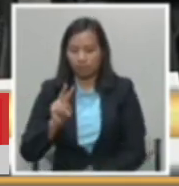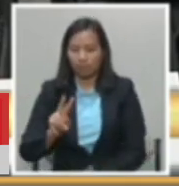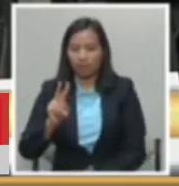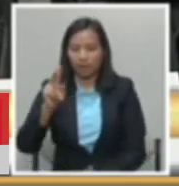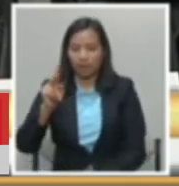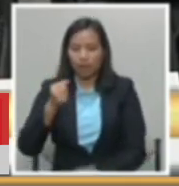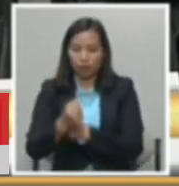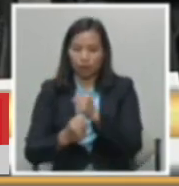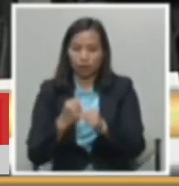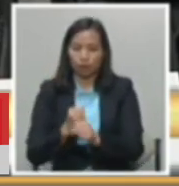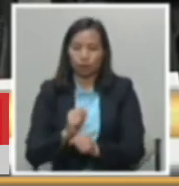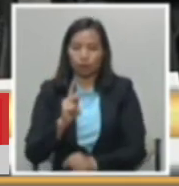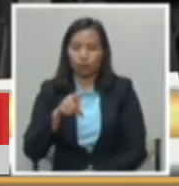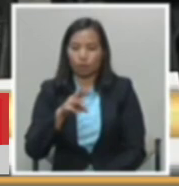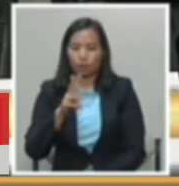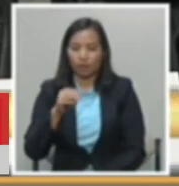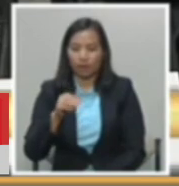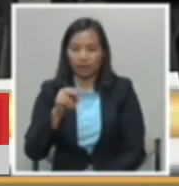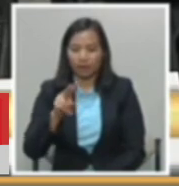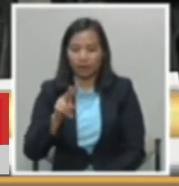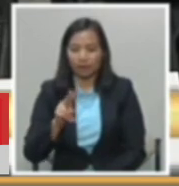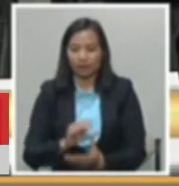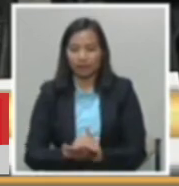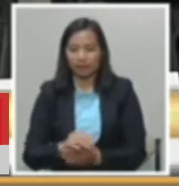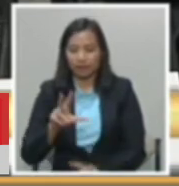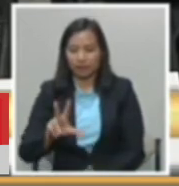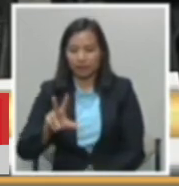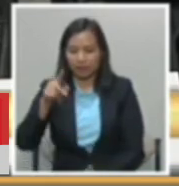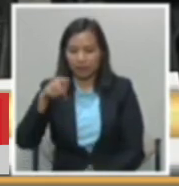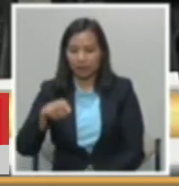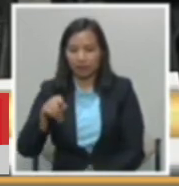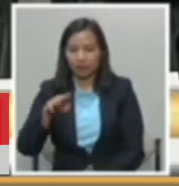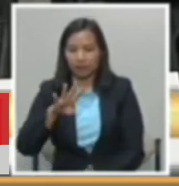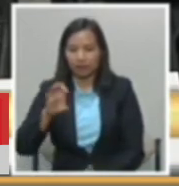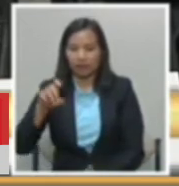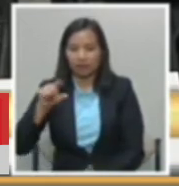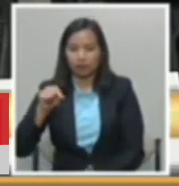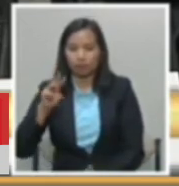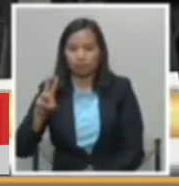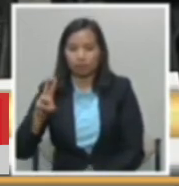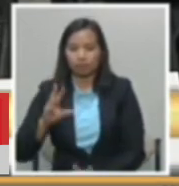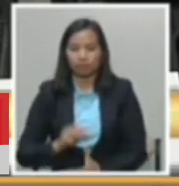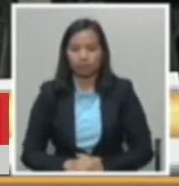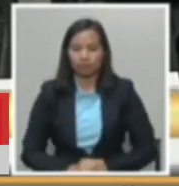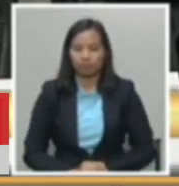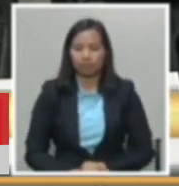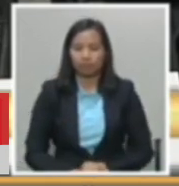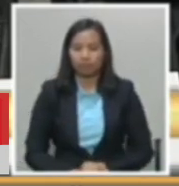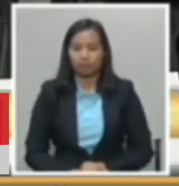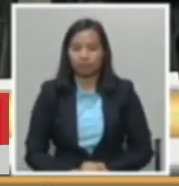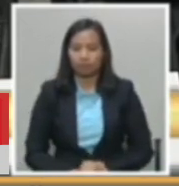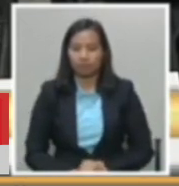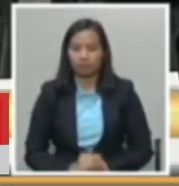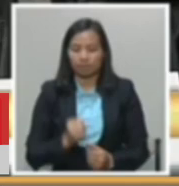2,161 นะครับเงินต่อหัวนั้น 3,426 บาทเงิน